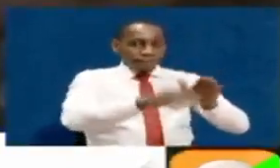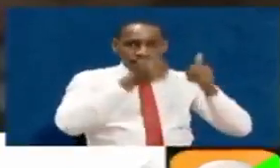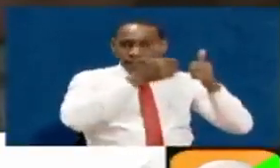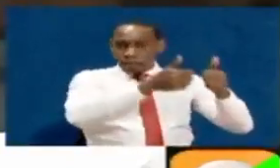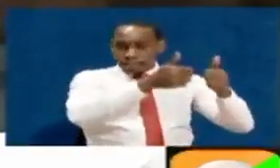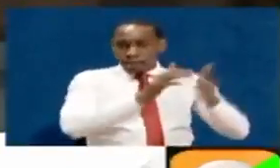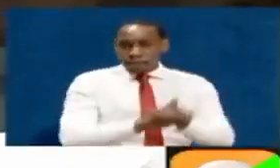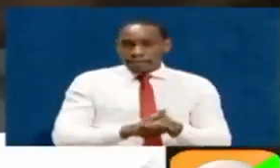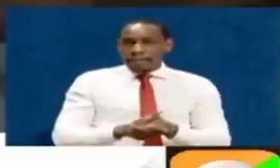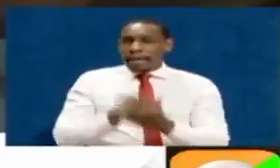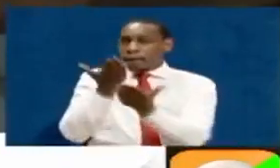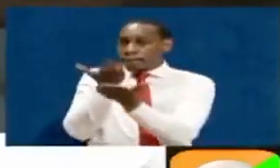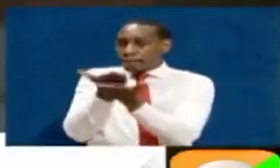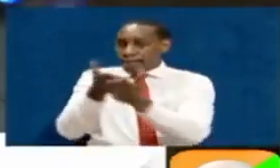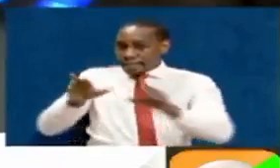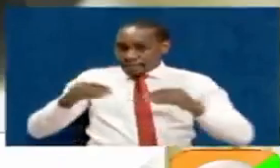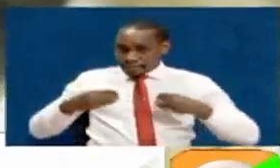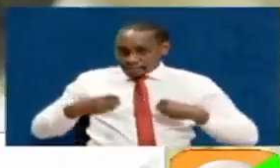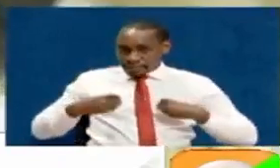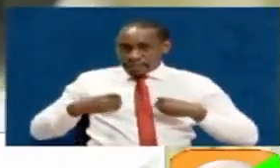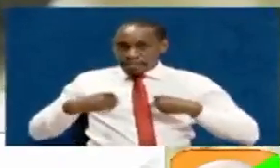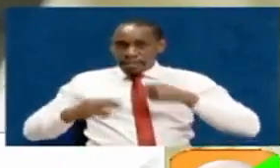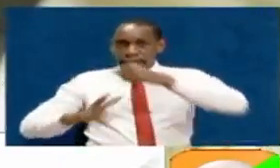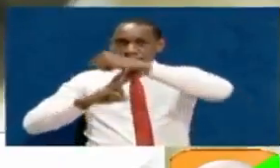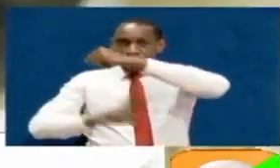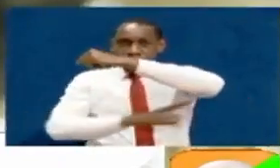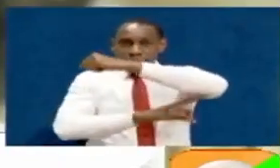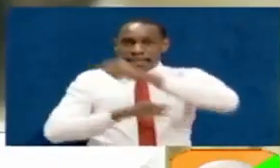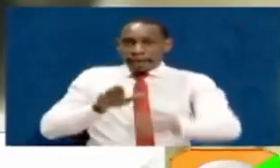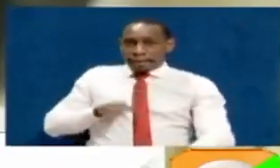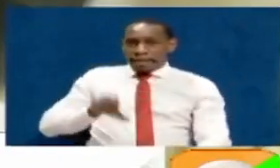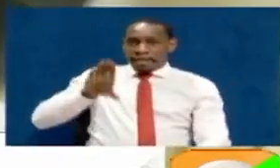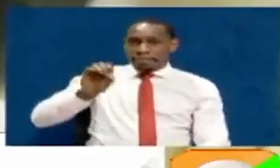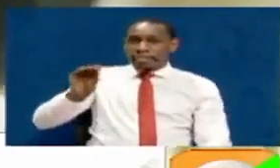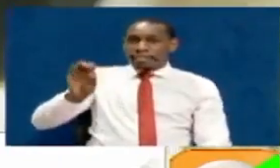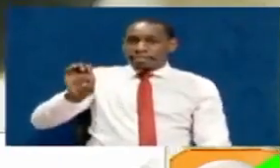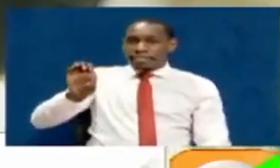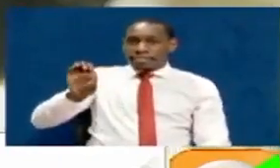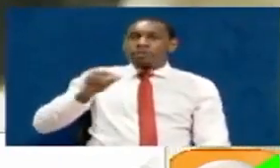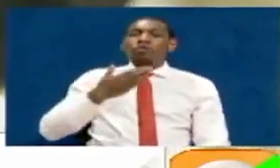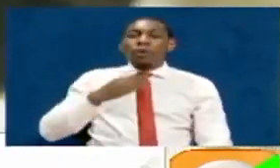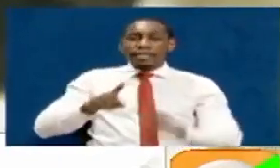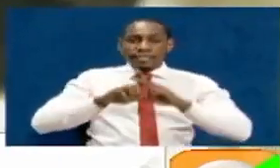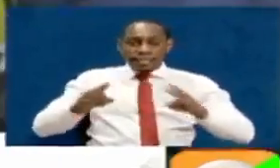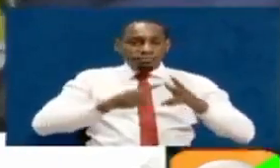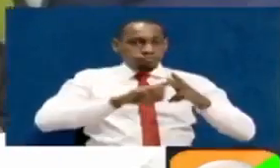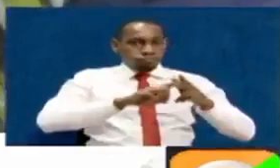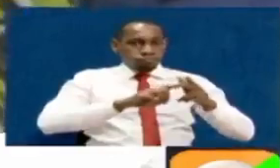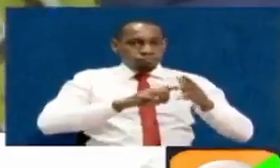sawa, naomba ruhusa kule bridge kwa Madam CEO ya kuanzisha kuhakisha hizo